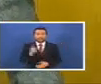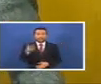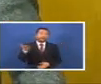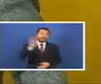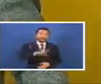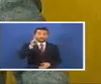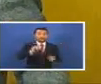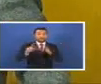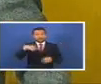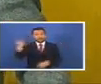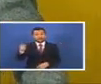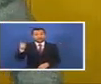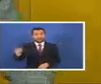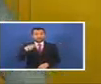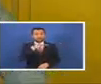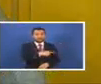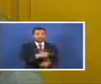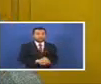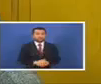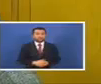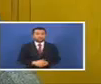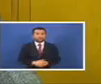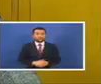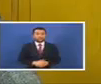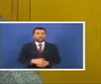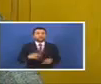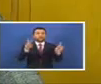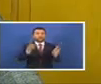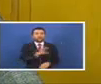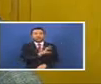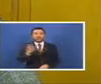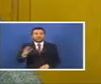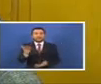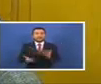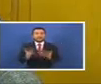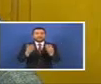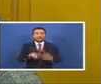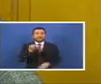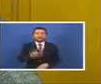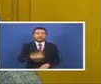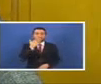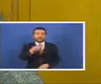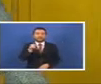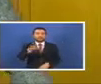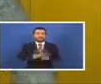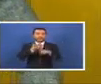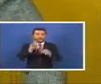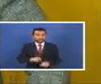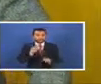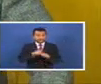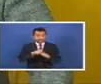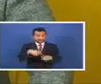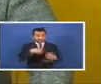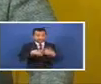Başka bir mahkemenin de bunu gündemine alıp değerlendirmeye hakkı yoktur. Yapılan